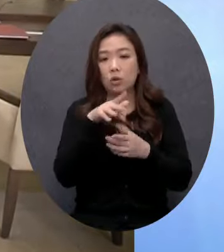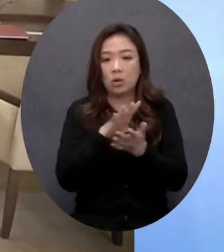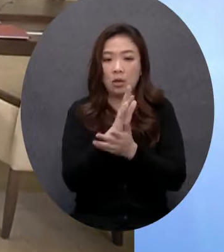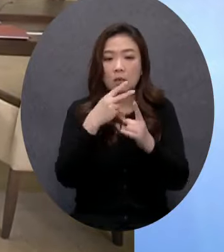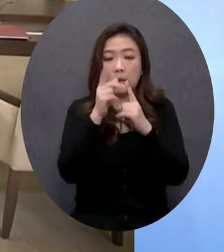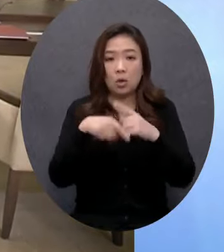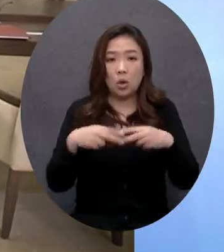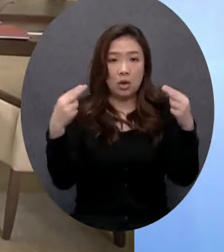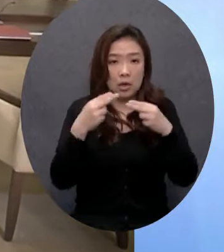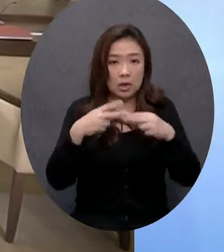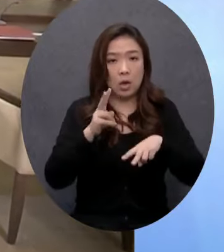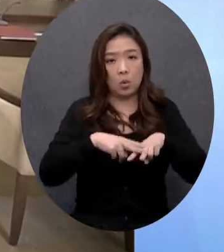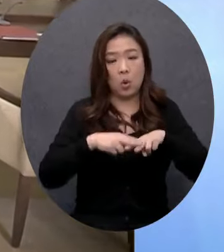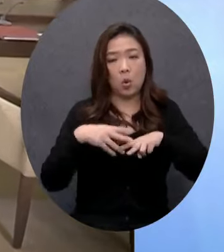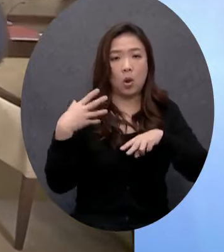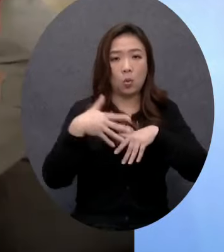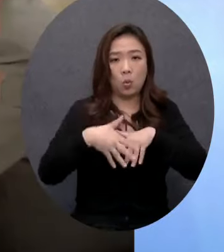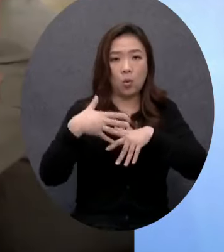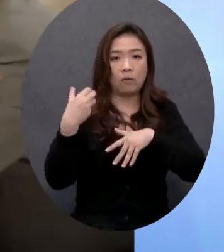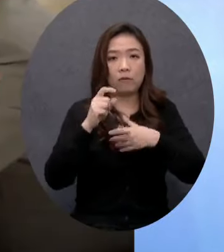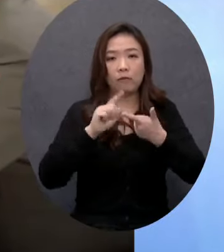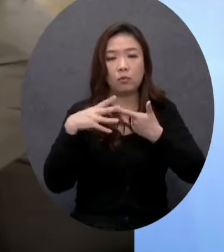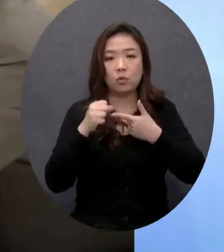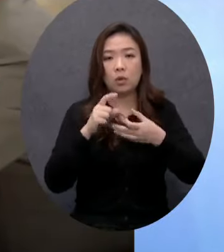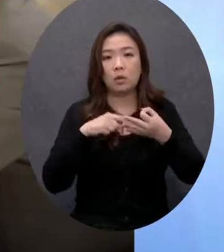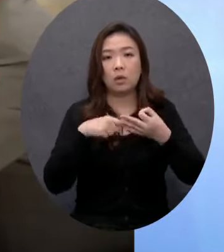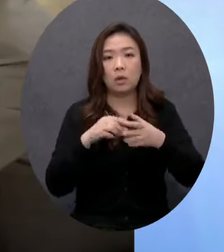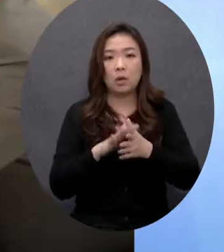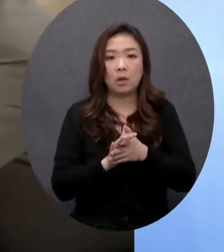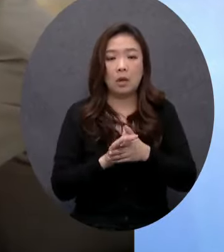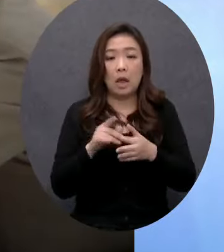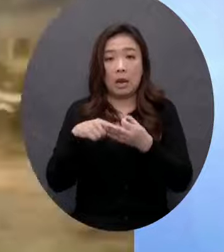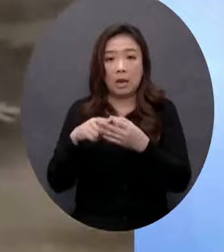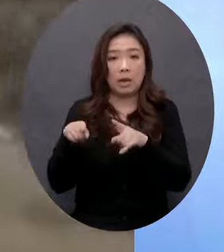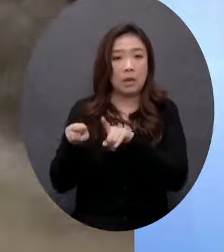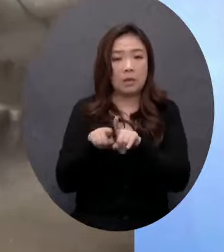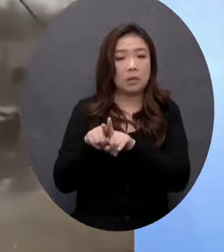见中央军委副主席张友侃，邵伊古一直陪同。